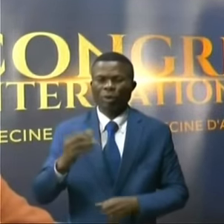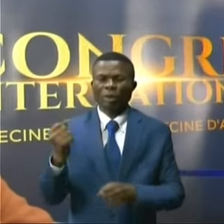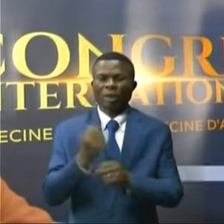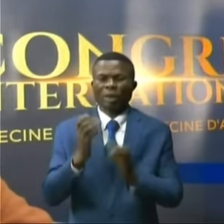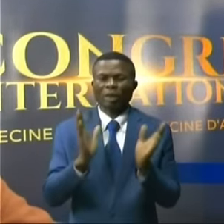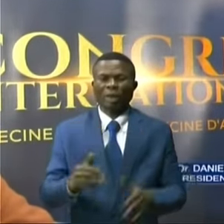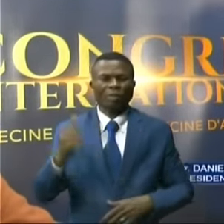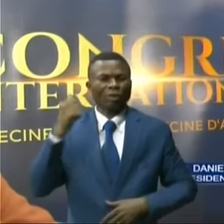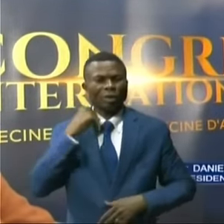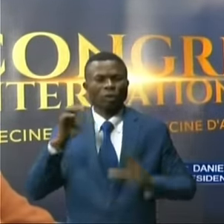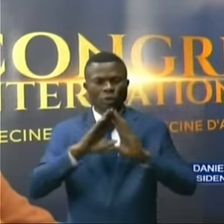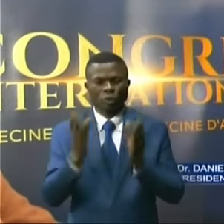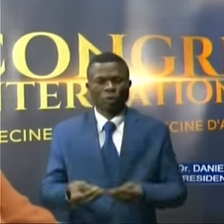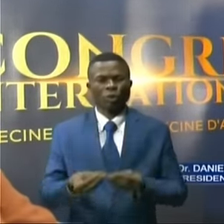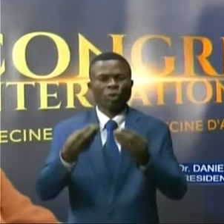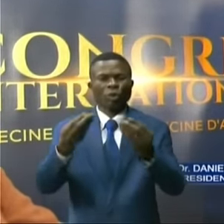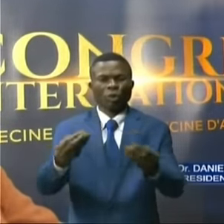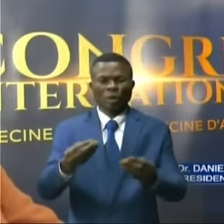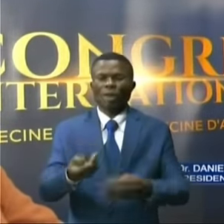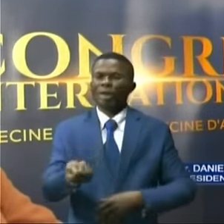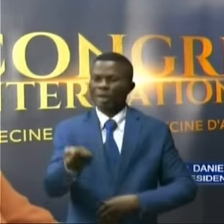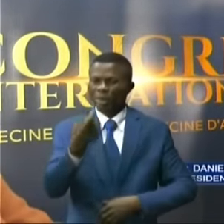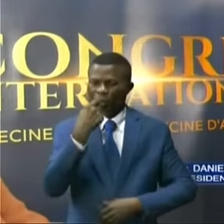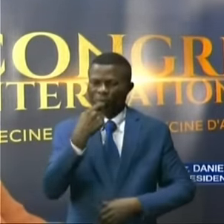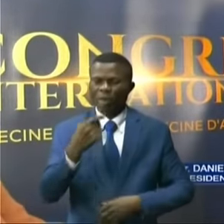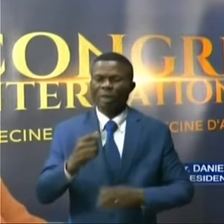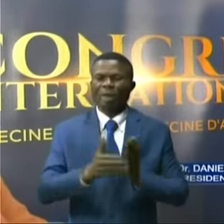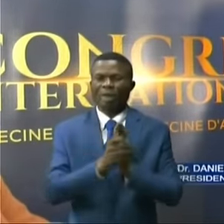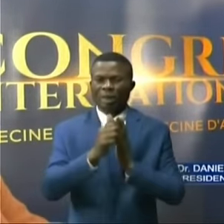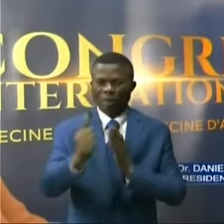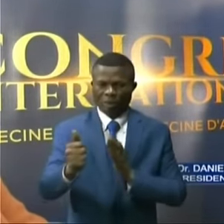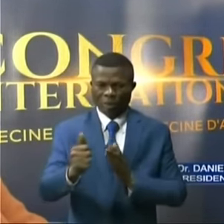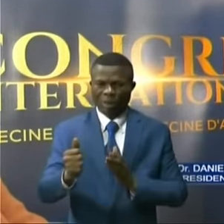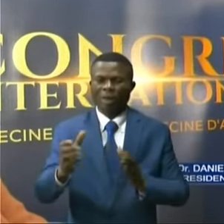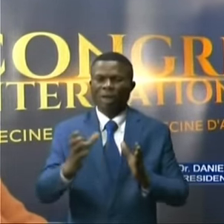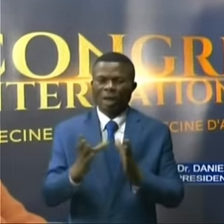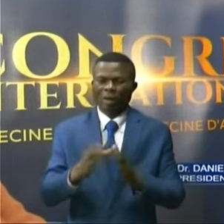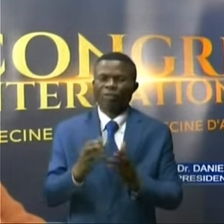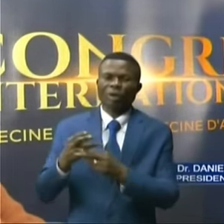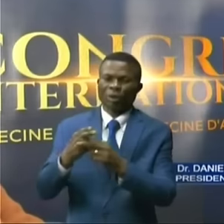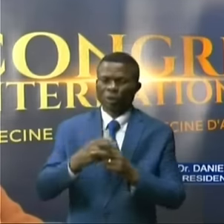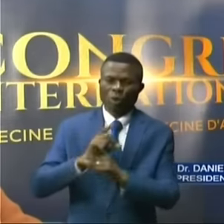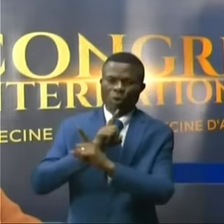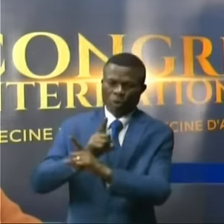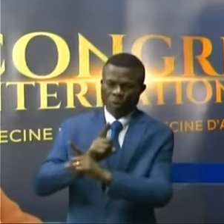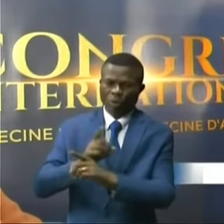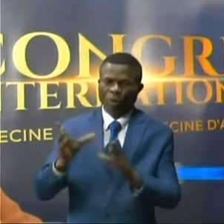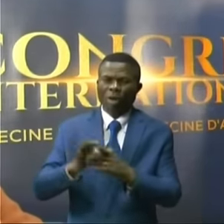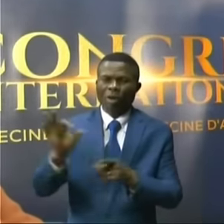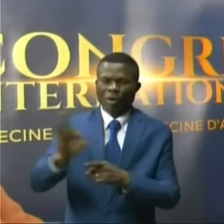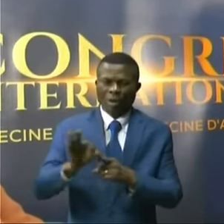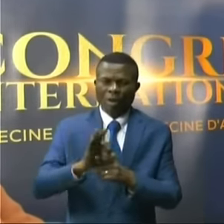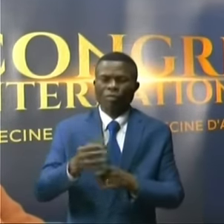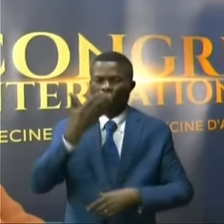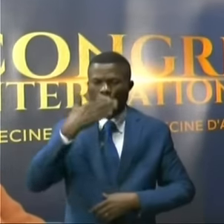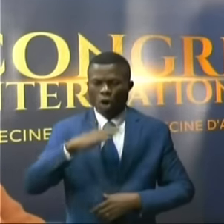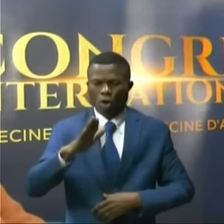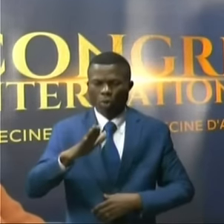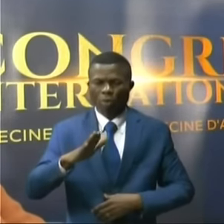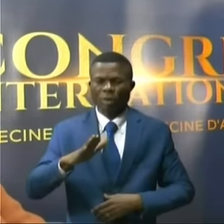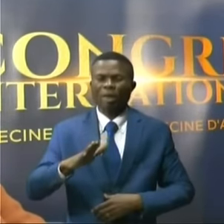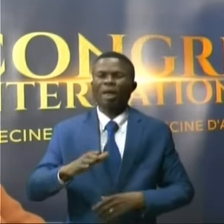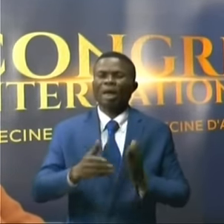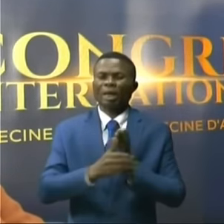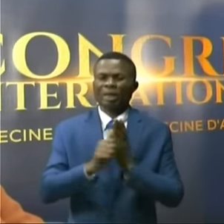santé puissent apporter des soins de qualité avec sécurité et avec une formation médicale et paramédical